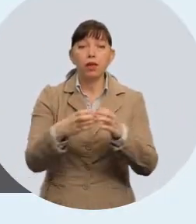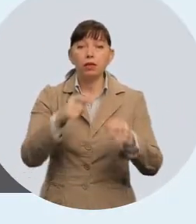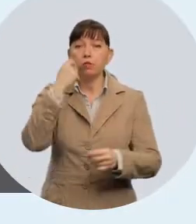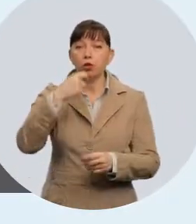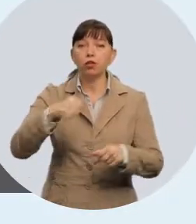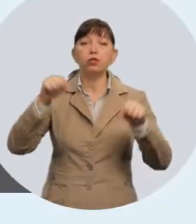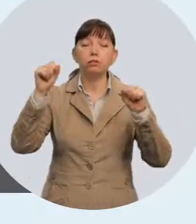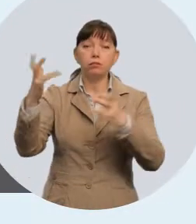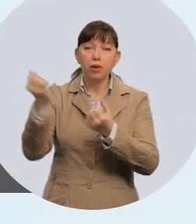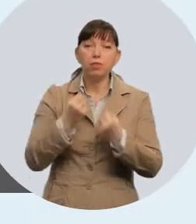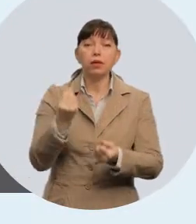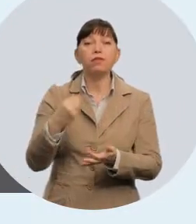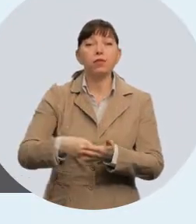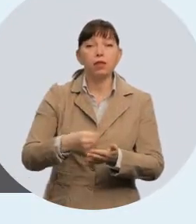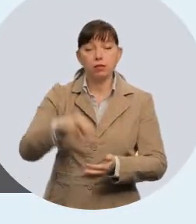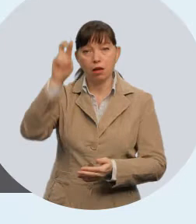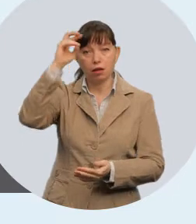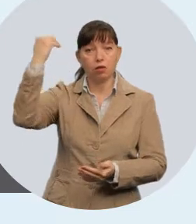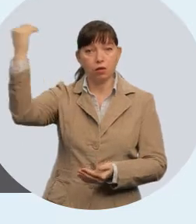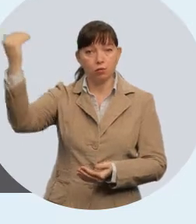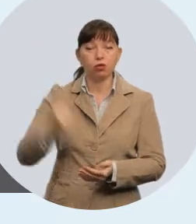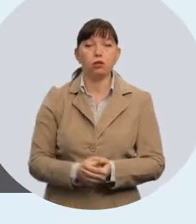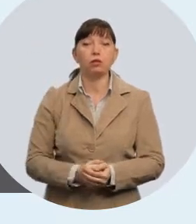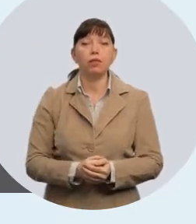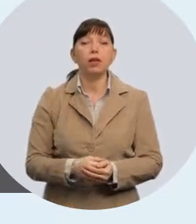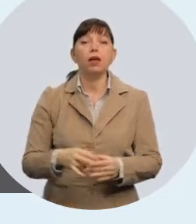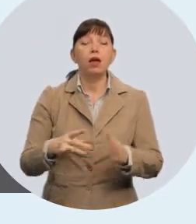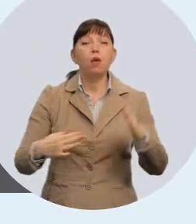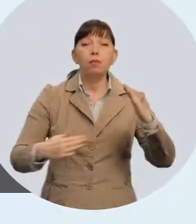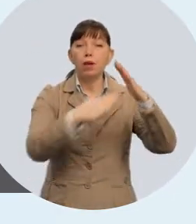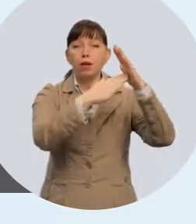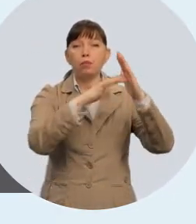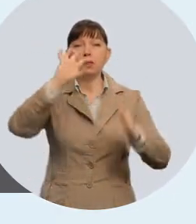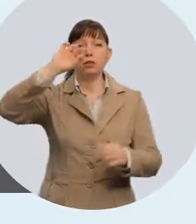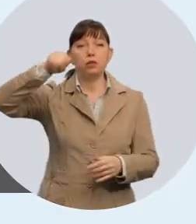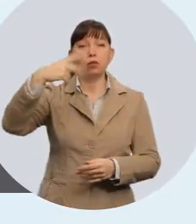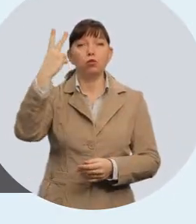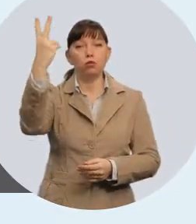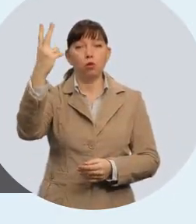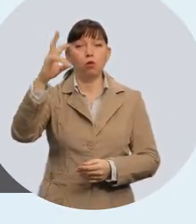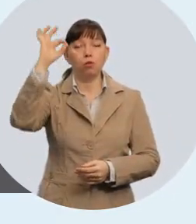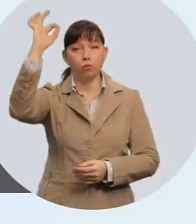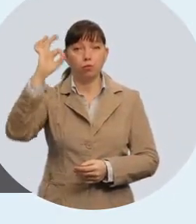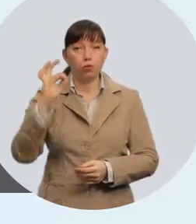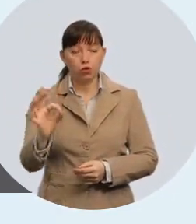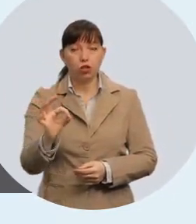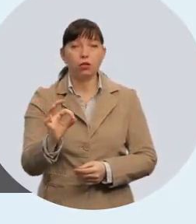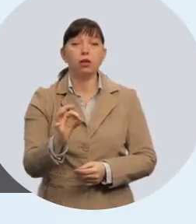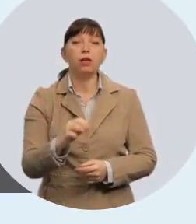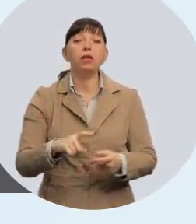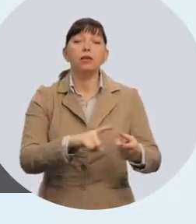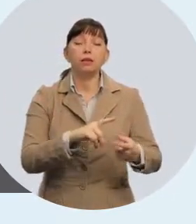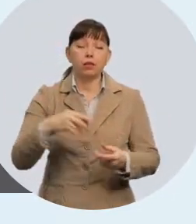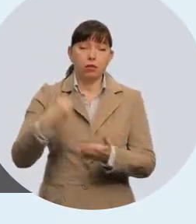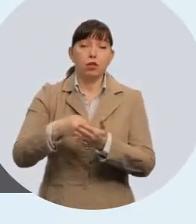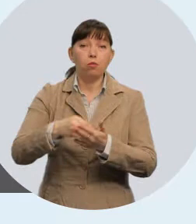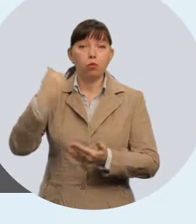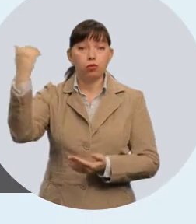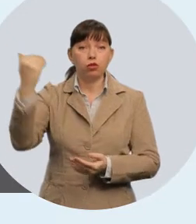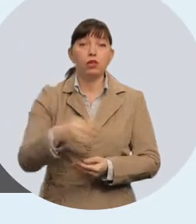partidele politice primesc finanțare și de la bugetul de stat. Mărimea alocațiilor nu poate depăși 0,2% din